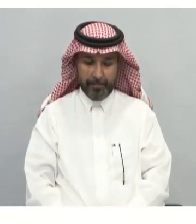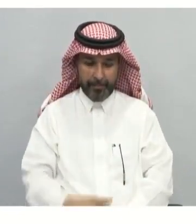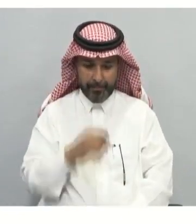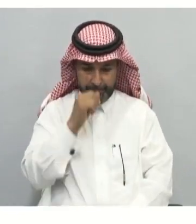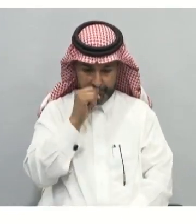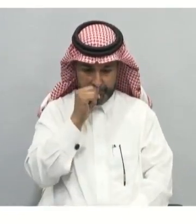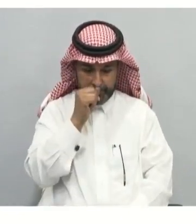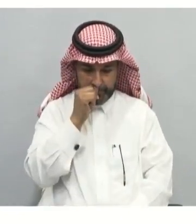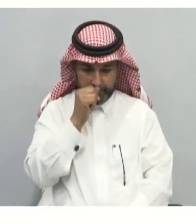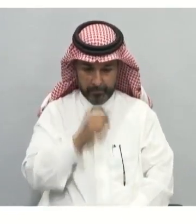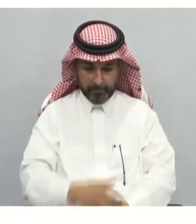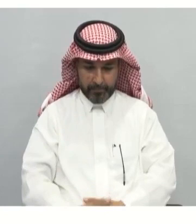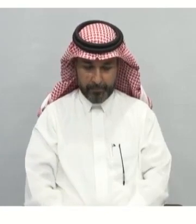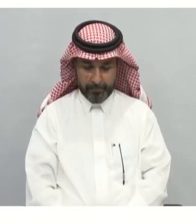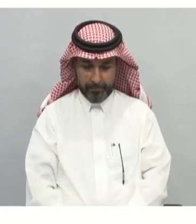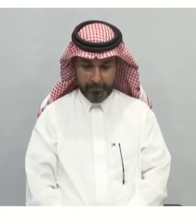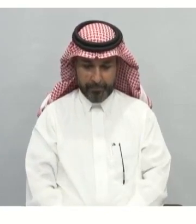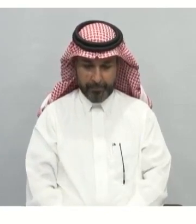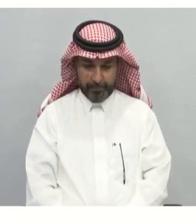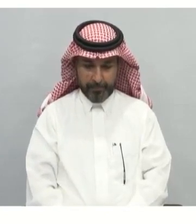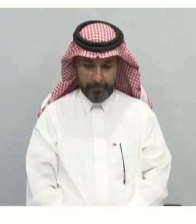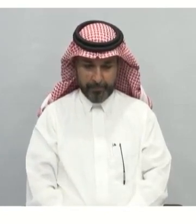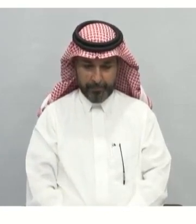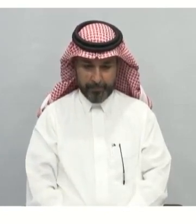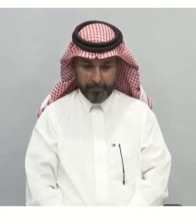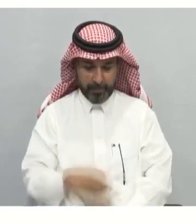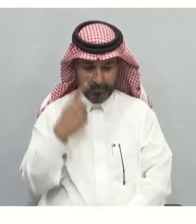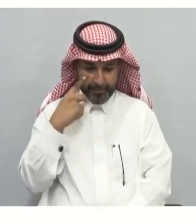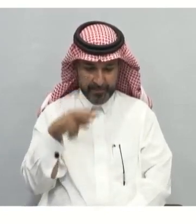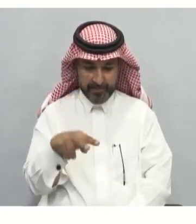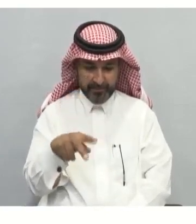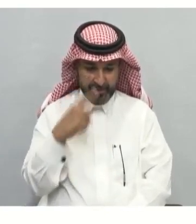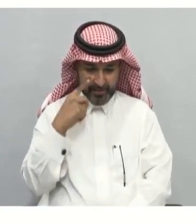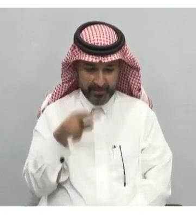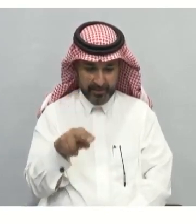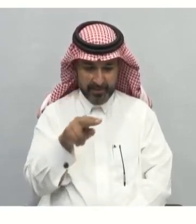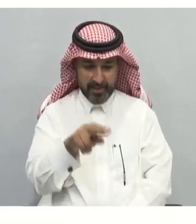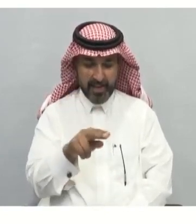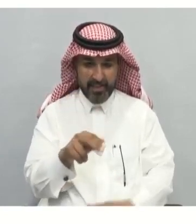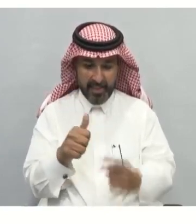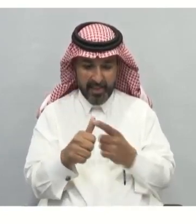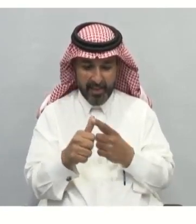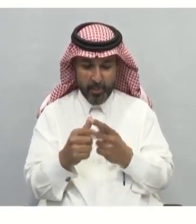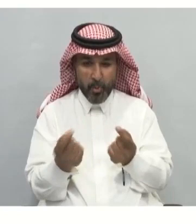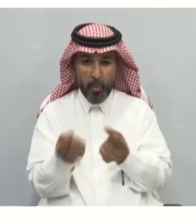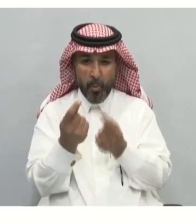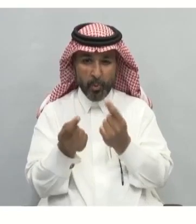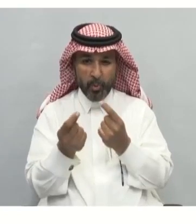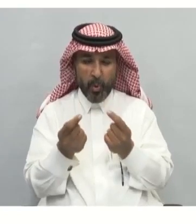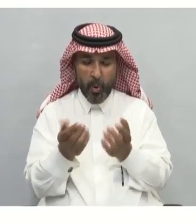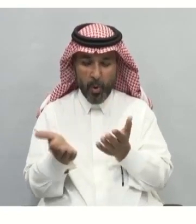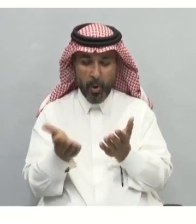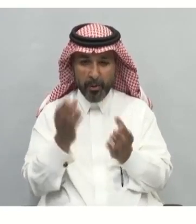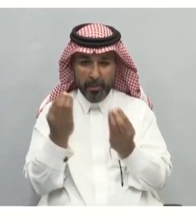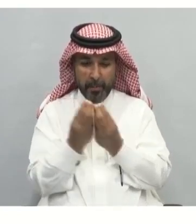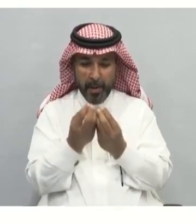الارض اذا هذه ظاهره امامكم ما شبهوا به عليه الصلاه والسلام في صور ظاهره ارض